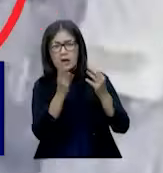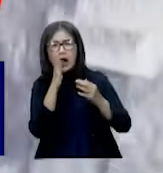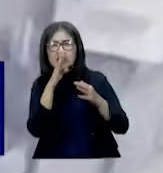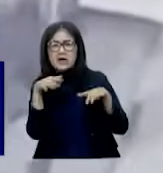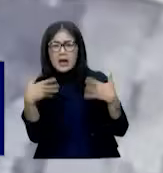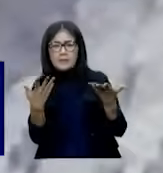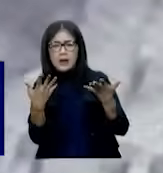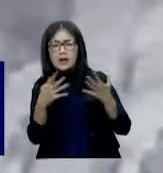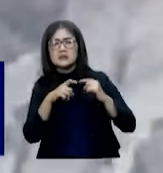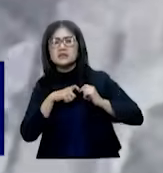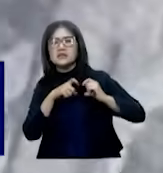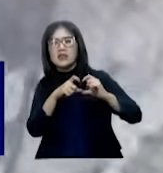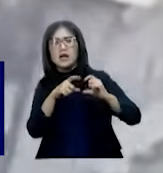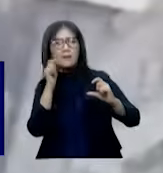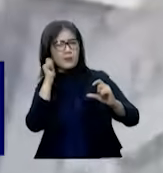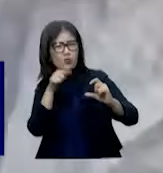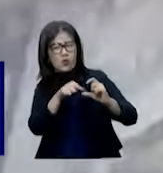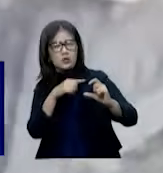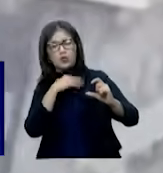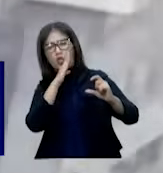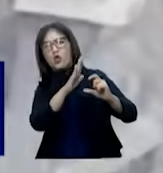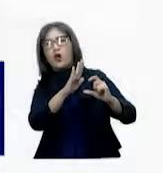tangan karena wanita idamannya telah menikah.